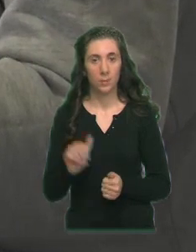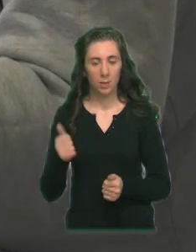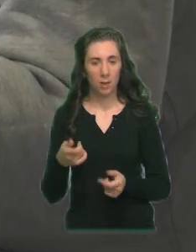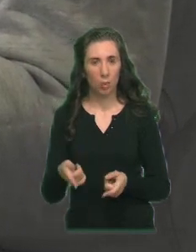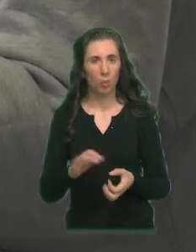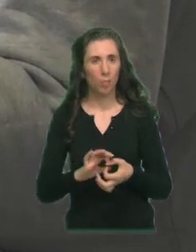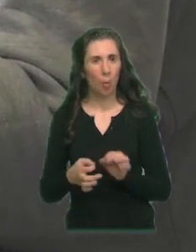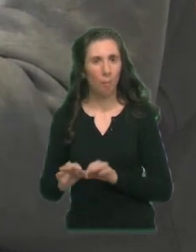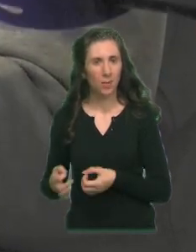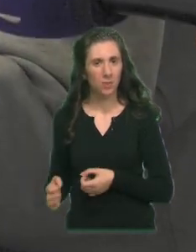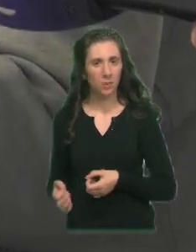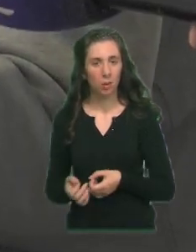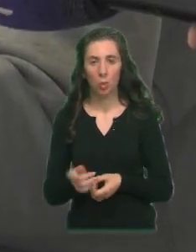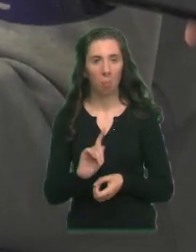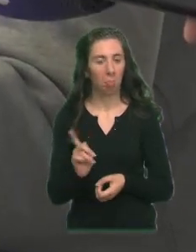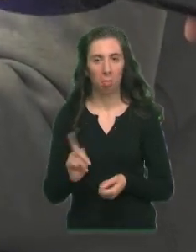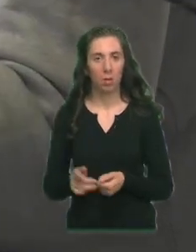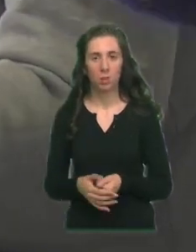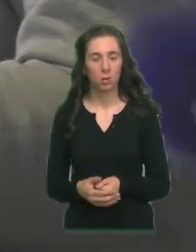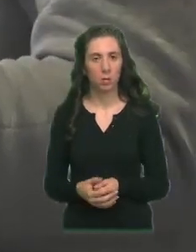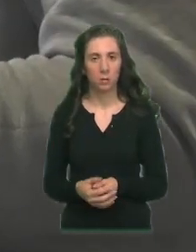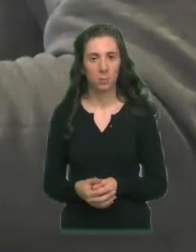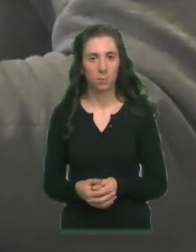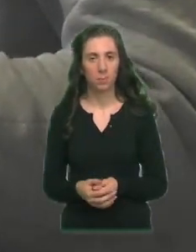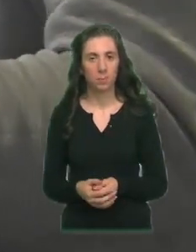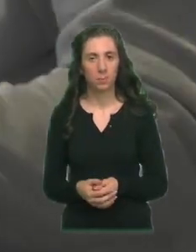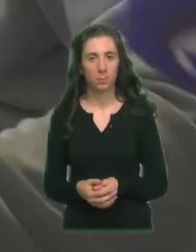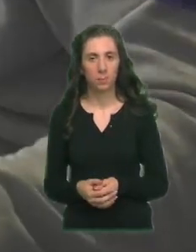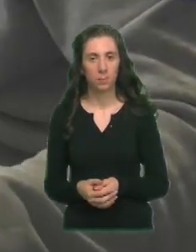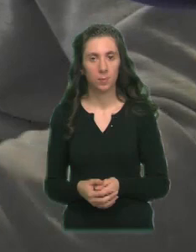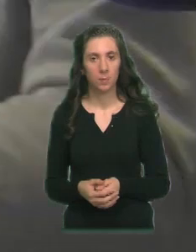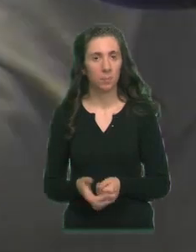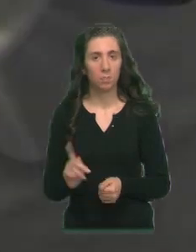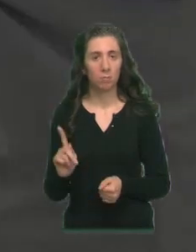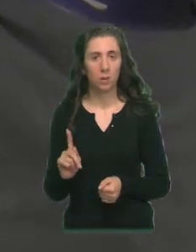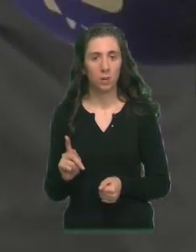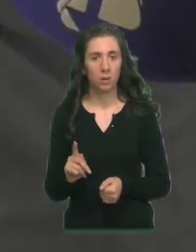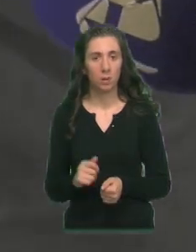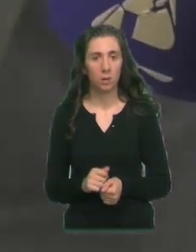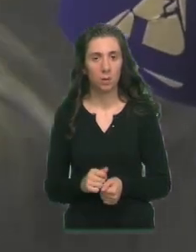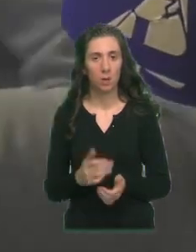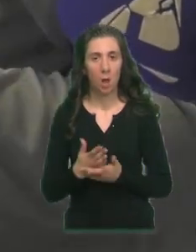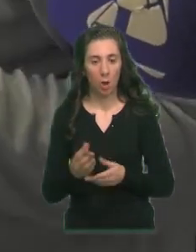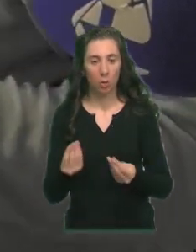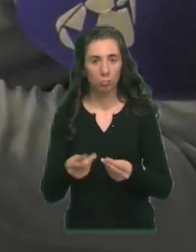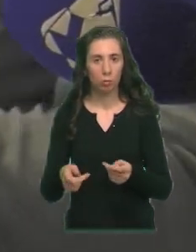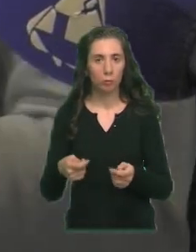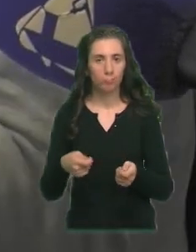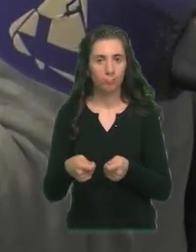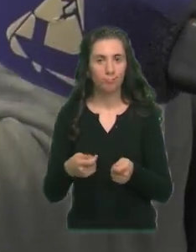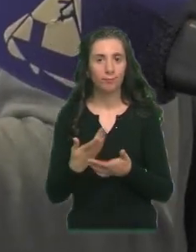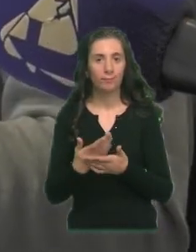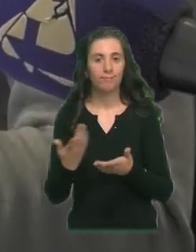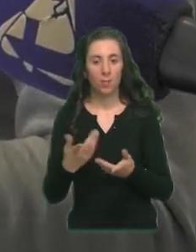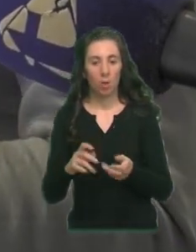Jel komplicirano? Nije. Da, malo. Je, mislim, ako se negdje neke zaglavi tako, ali to je